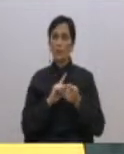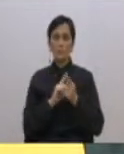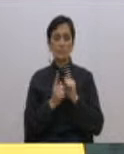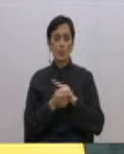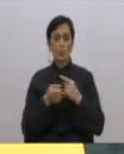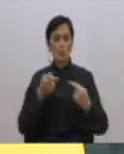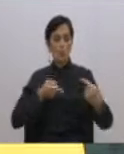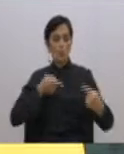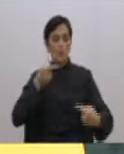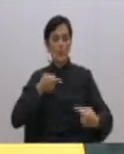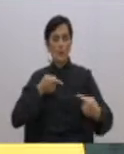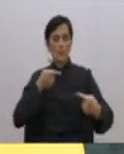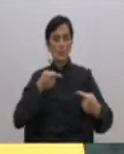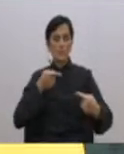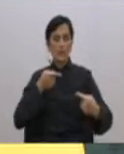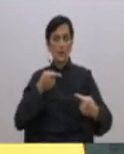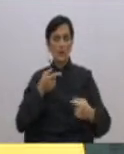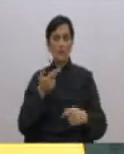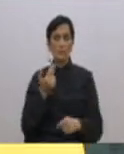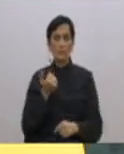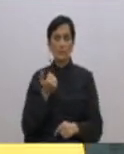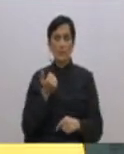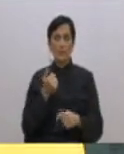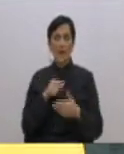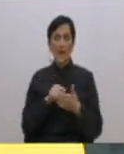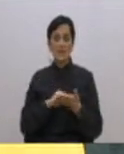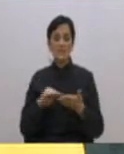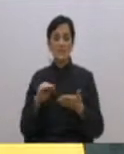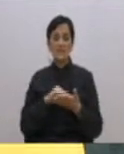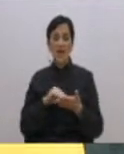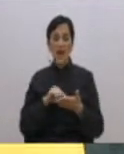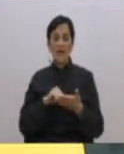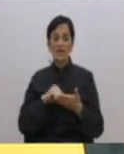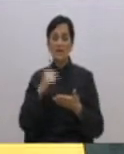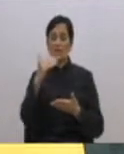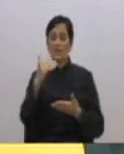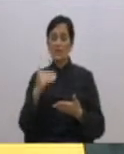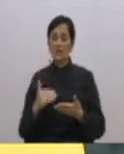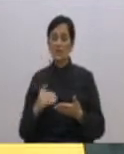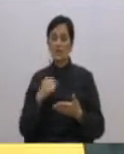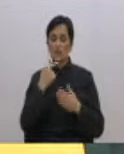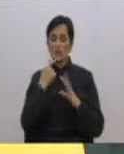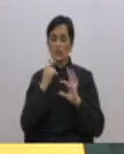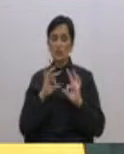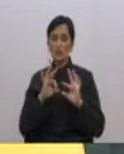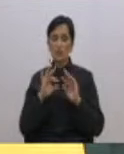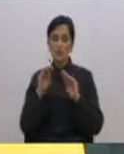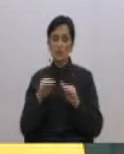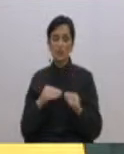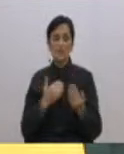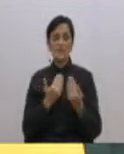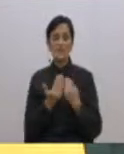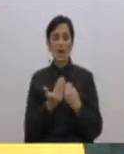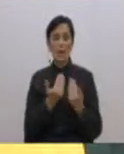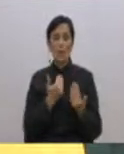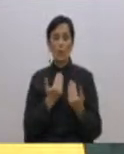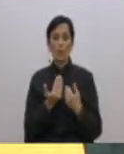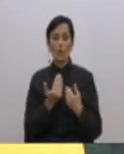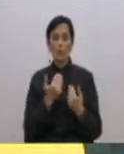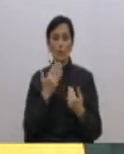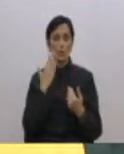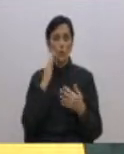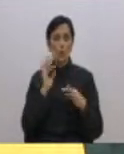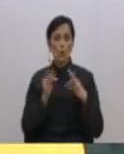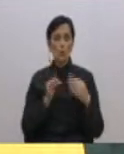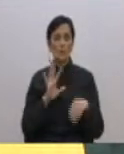უპირისპირდებოდათ. Და წერილში ნახსენების, თუნდაც ის დამოკიდებულება და ის